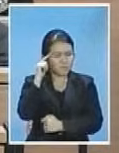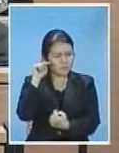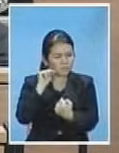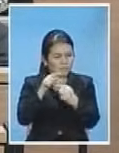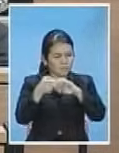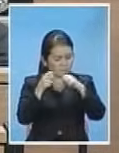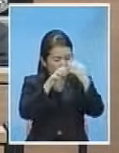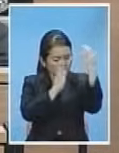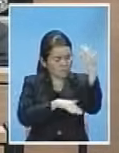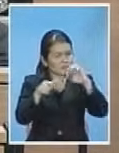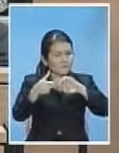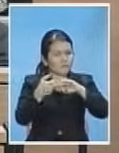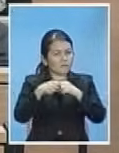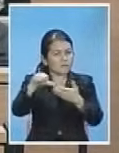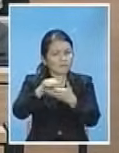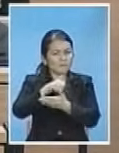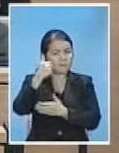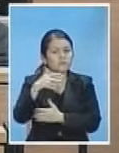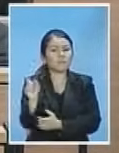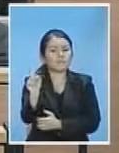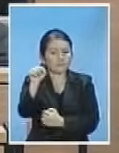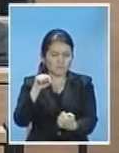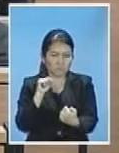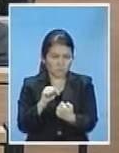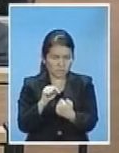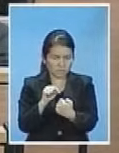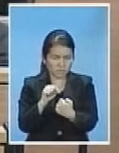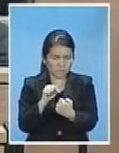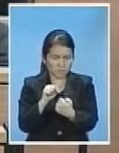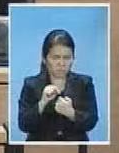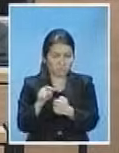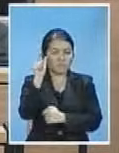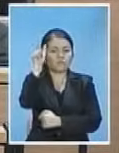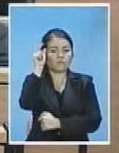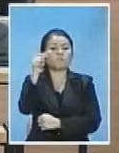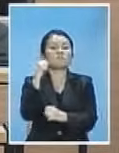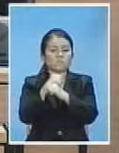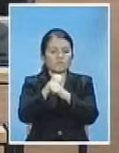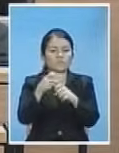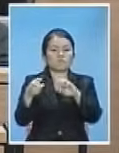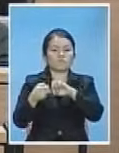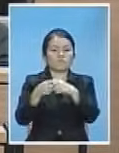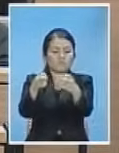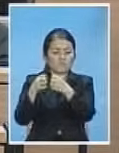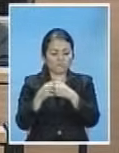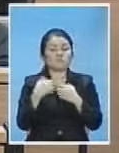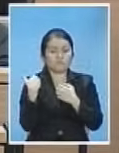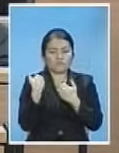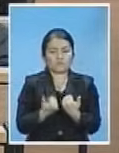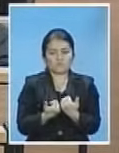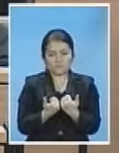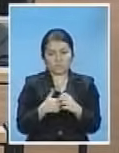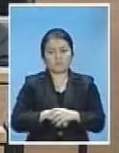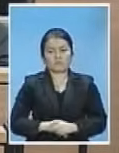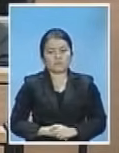ต้นั้นที่แก้ไม่ได้เป็นปัญหาที่เกิดจากการกระทำของพันตำรวจโททักษิณชินวัตรนะครับท่